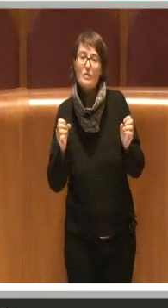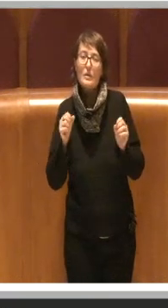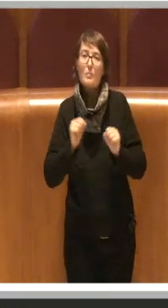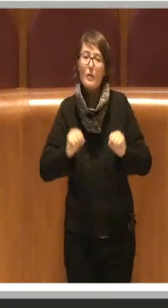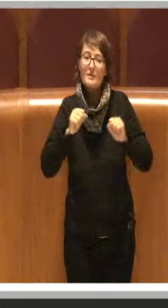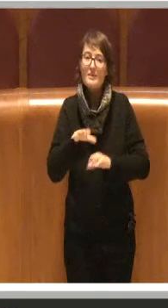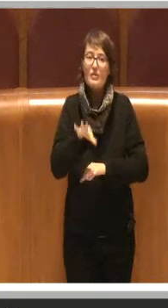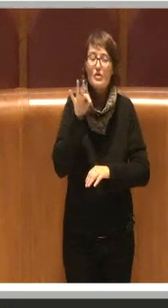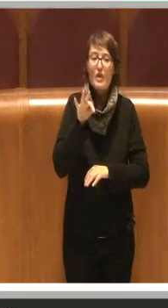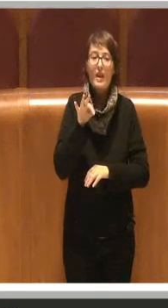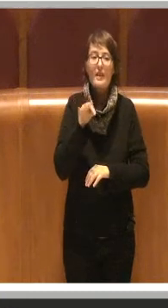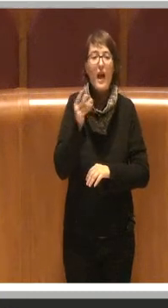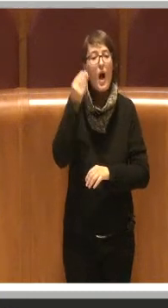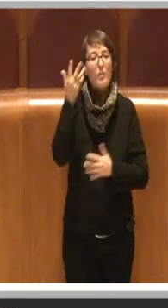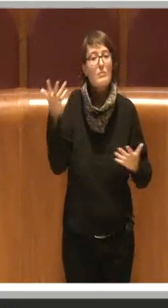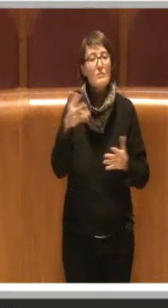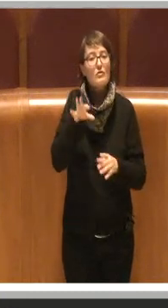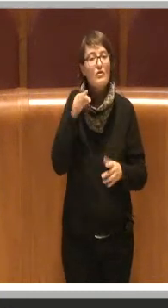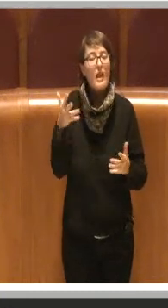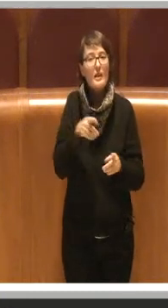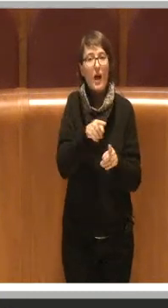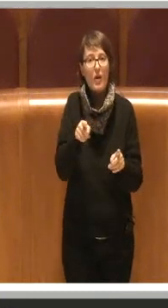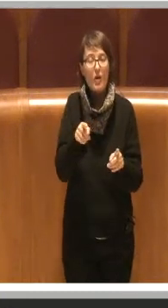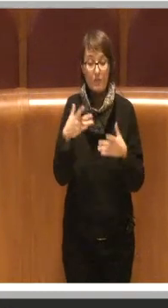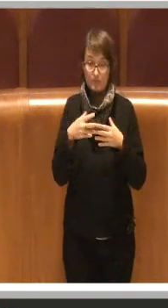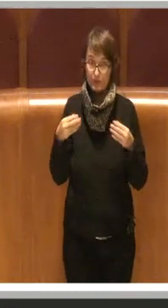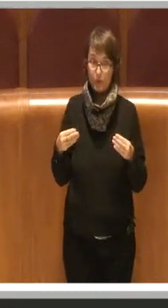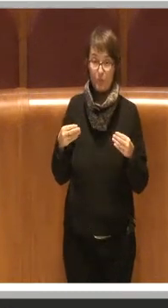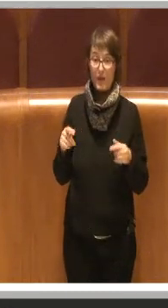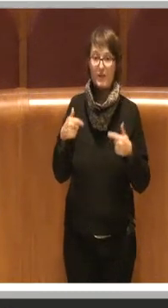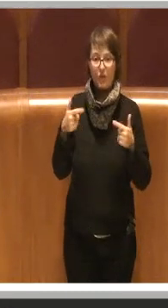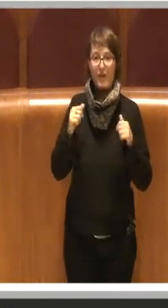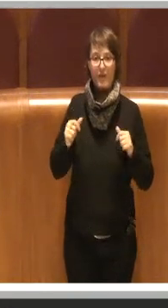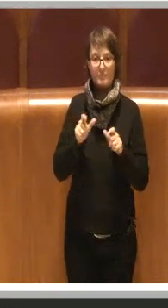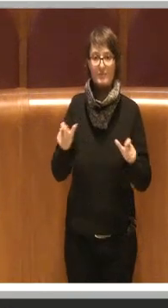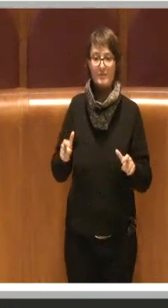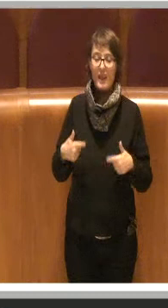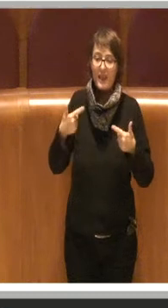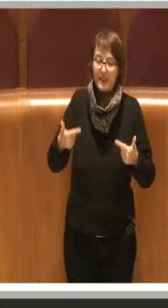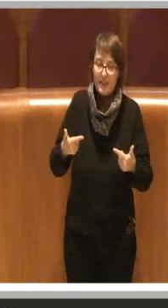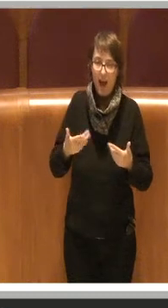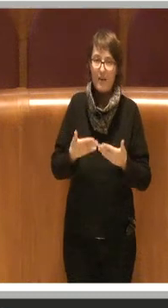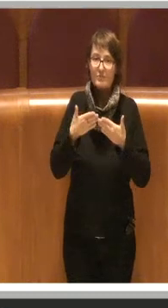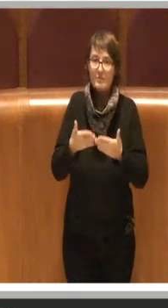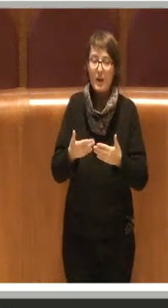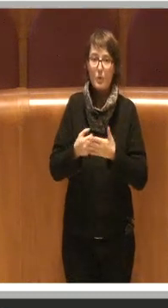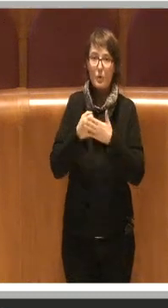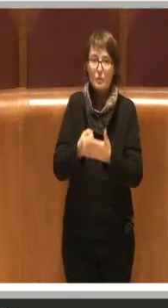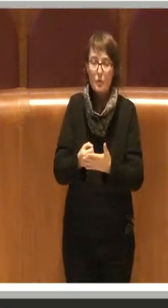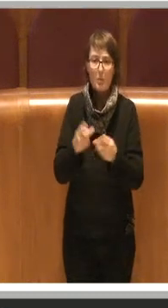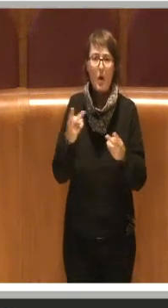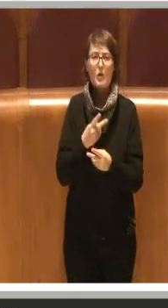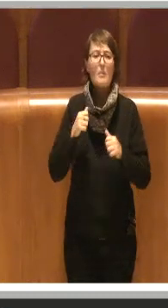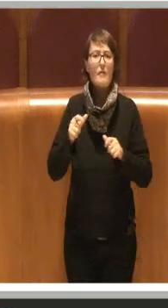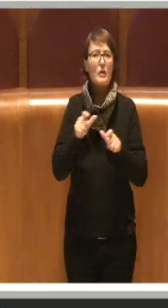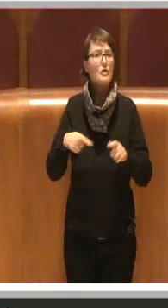che facilita quello che comunque la cittadinanza attiva continuerà a fare, oppure non dotarci di strumenti che ci